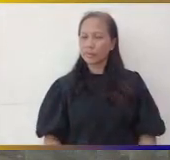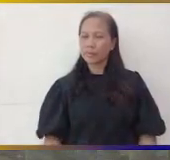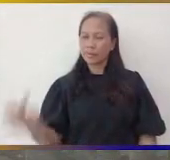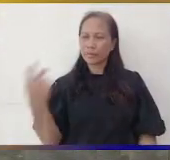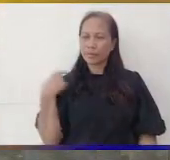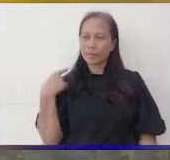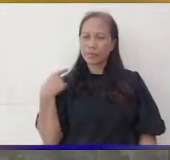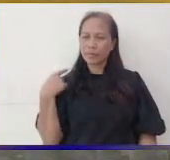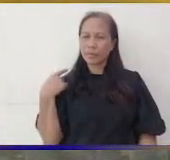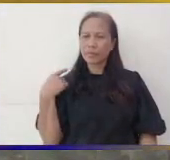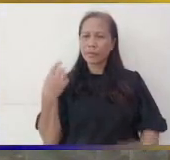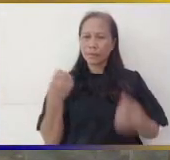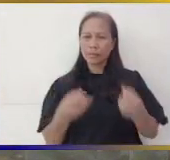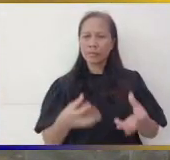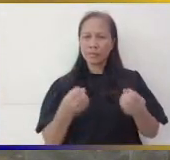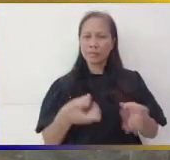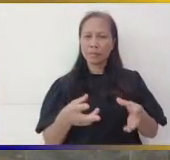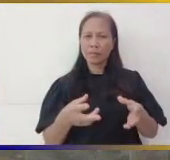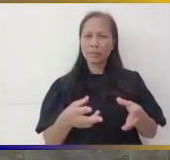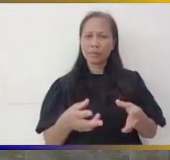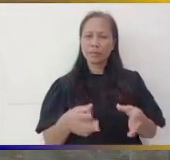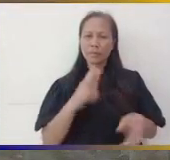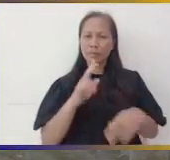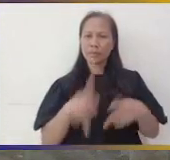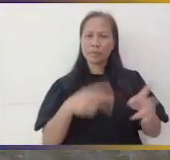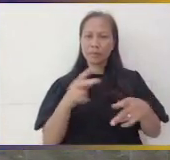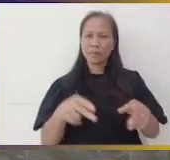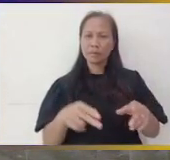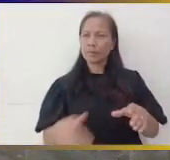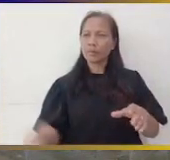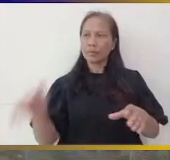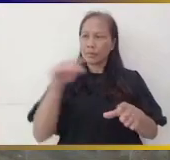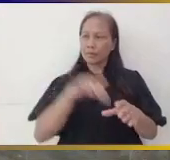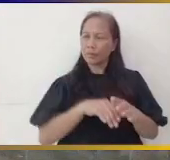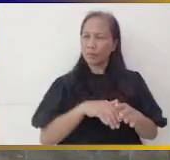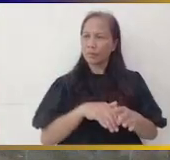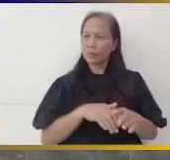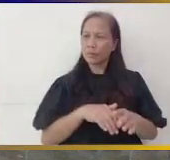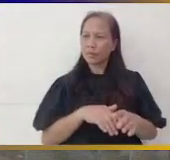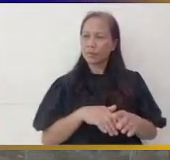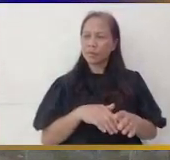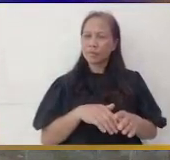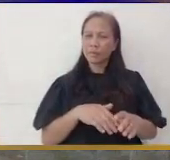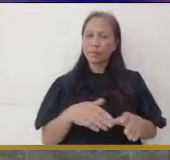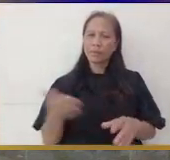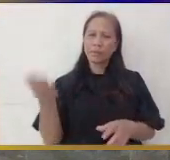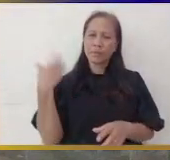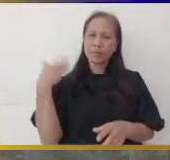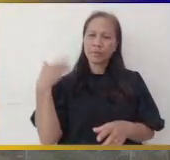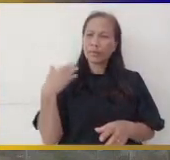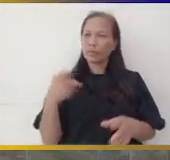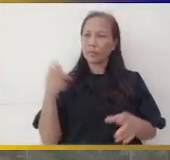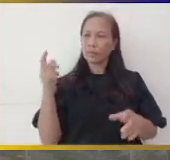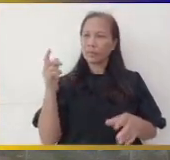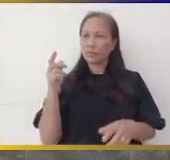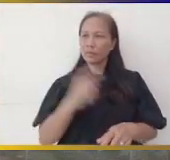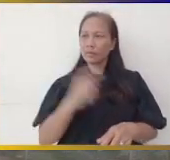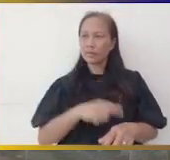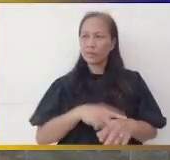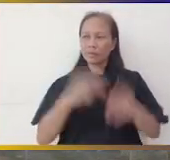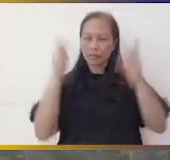converts by this time Okay during the decline of the papacy yong mga sinasabi ko po sa inyo